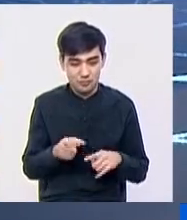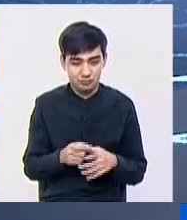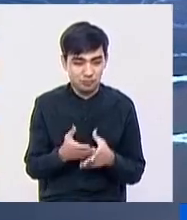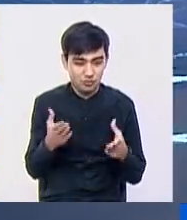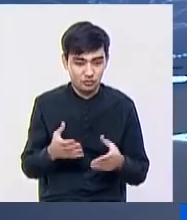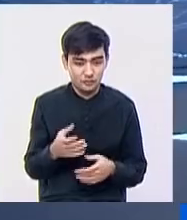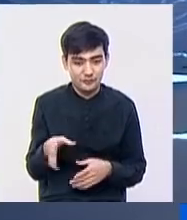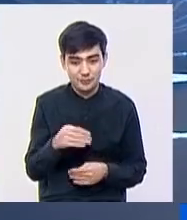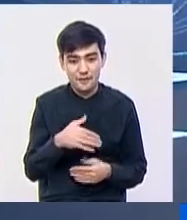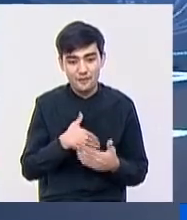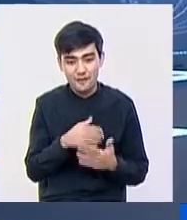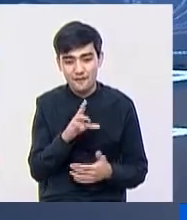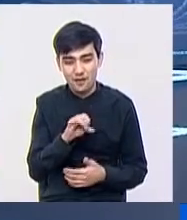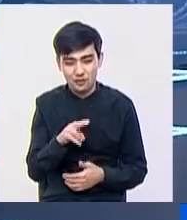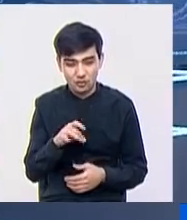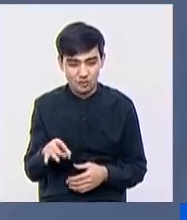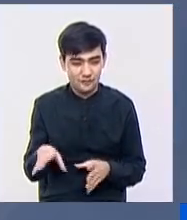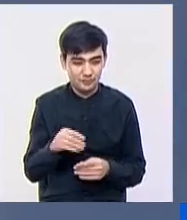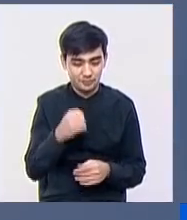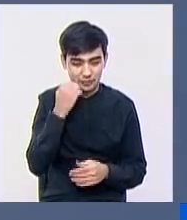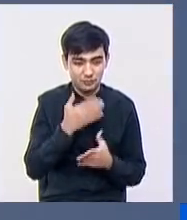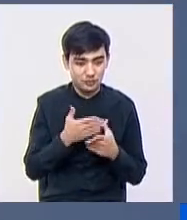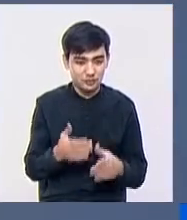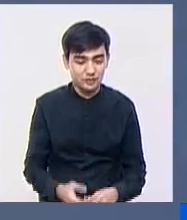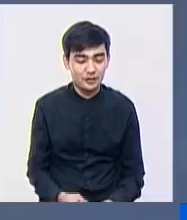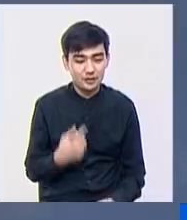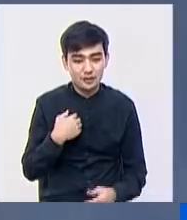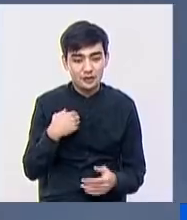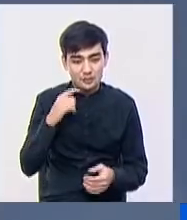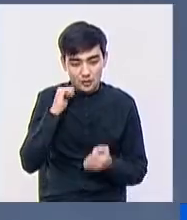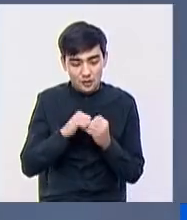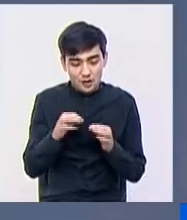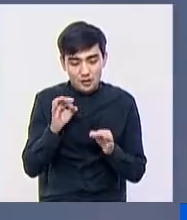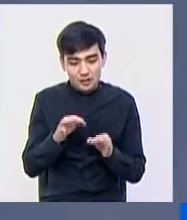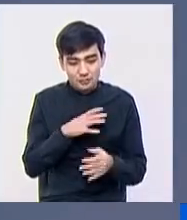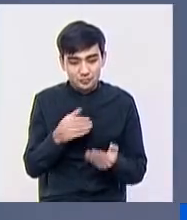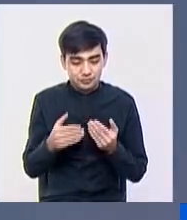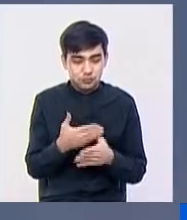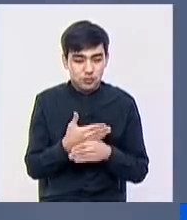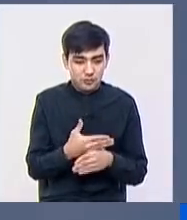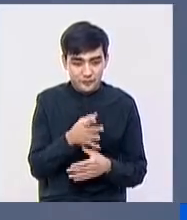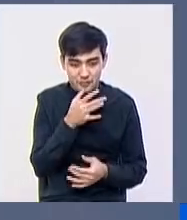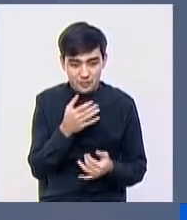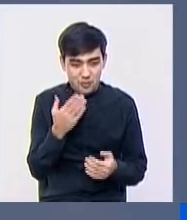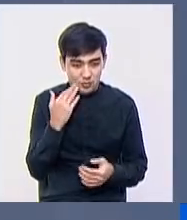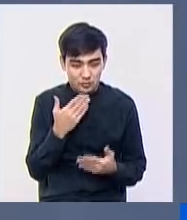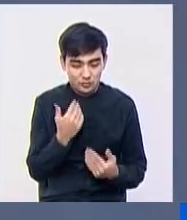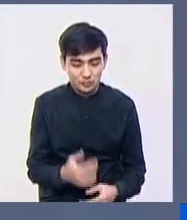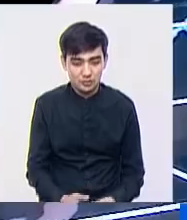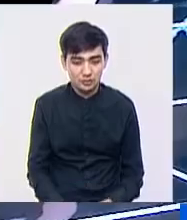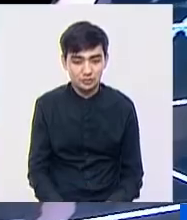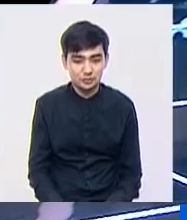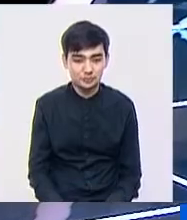спасибо, вашим волонтерам огромное спасибо. Спасибо. Я напомню, что мы говорили о помощи в это непростое время.